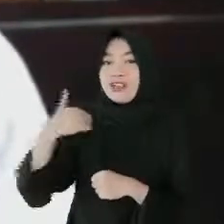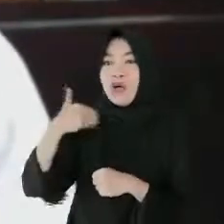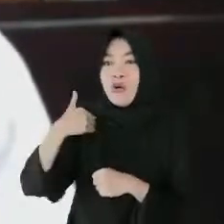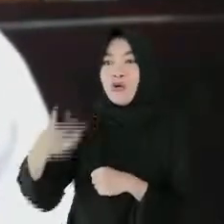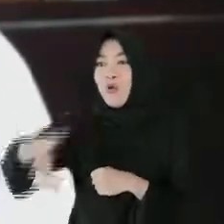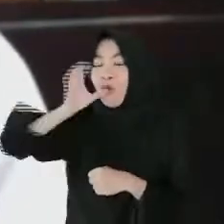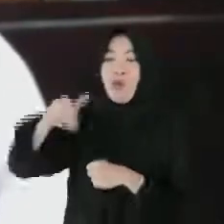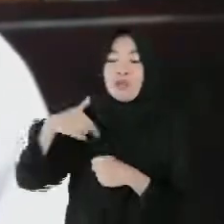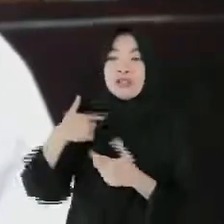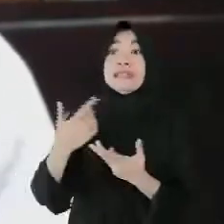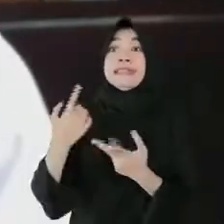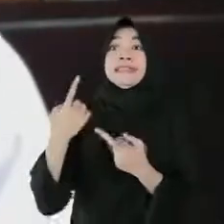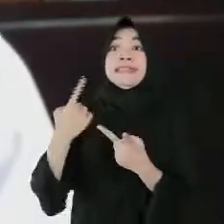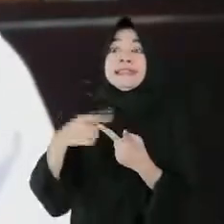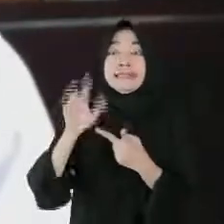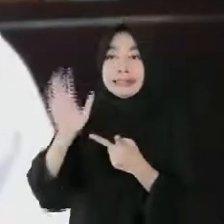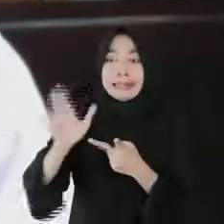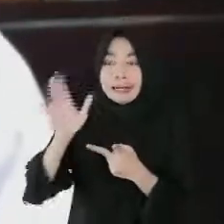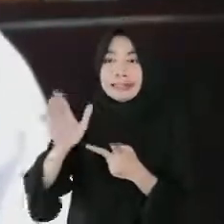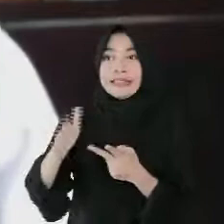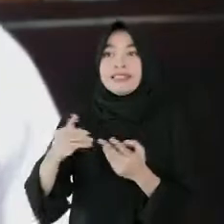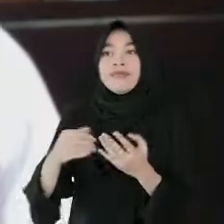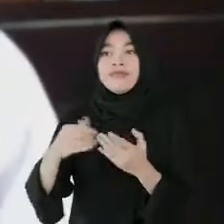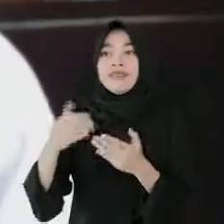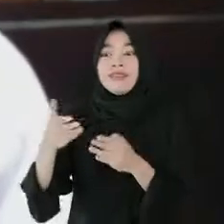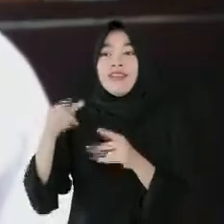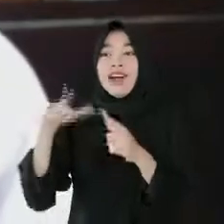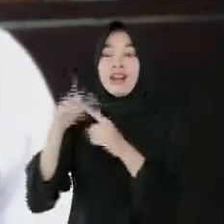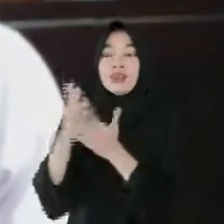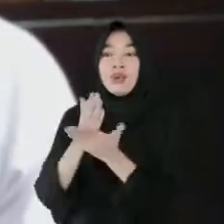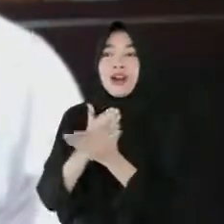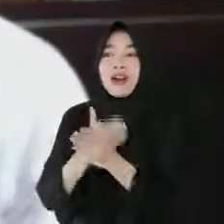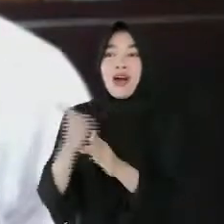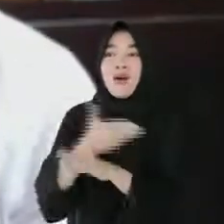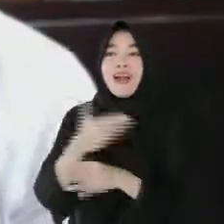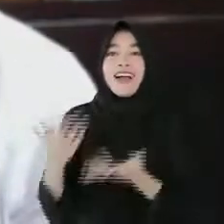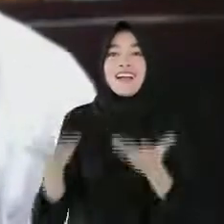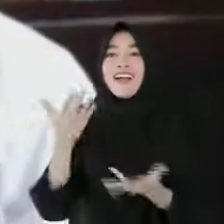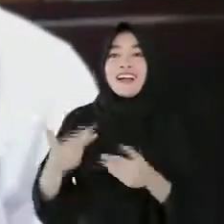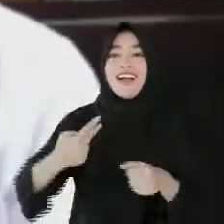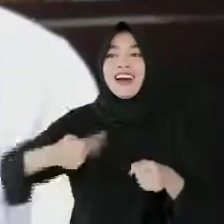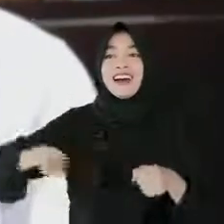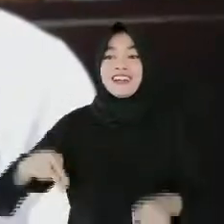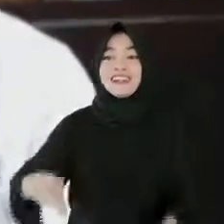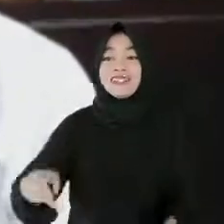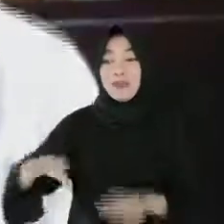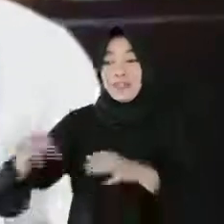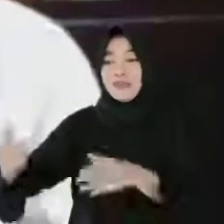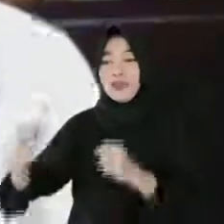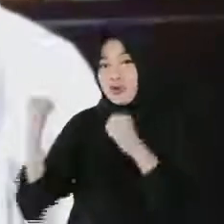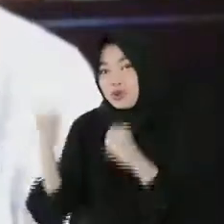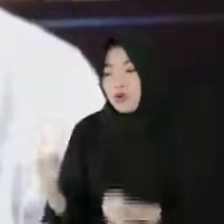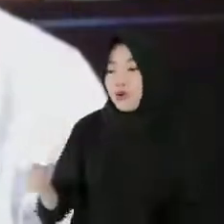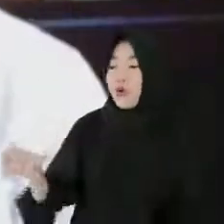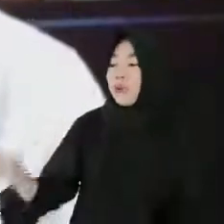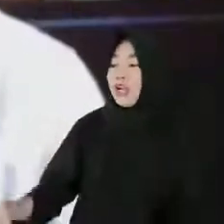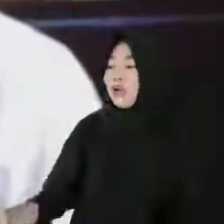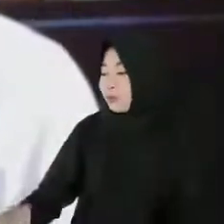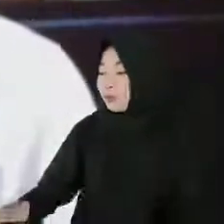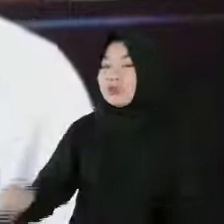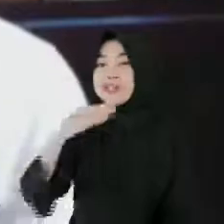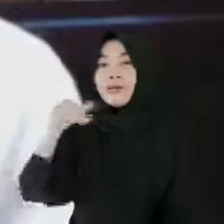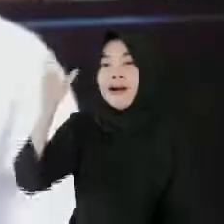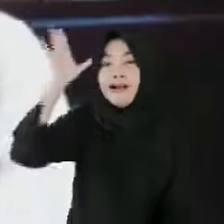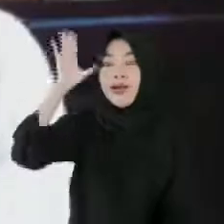tapi kalau tidak diatur dia awal itu pasti salah kemarin di sepakbola Specs itu kadang-kadang Hello Bro ini minumannya Filmfare aja karena